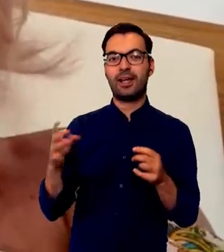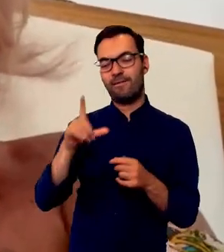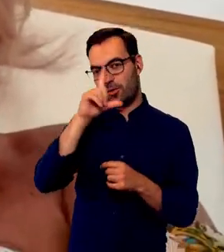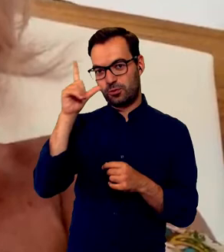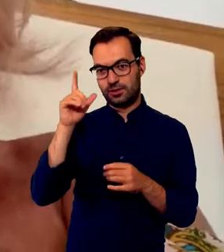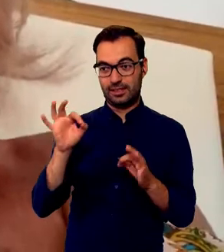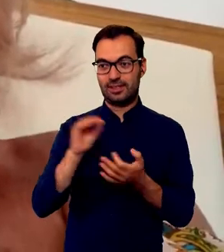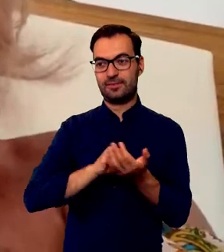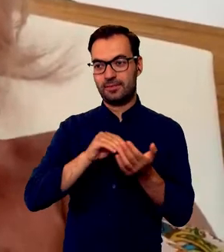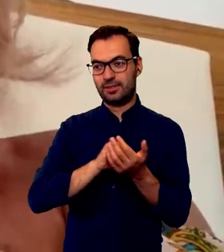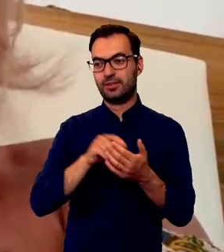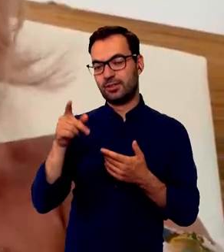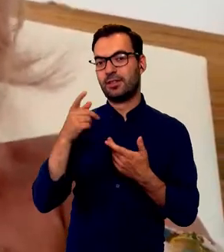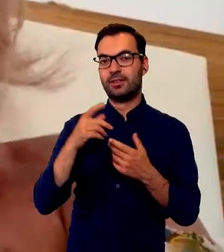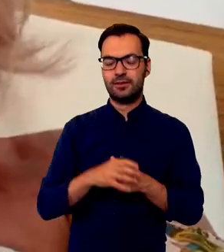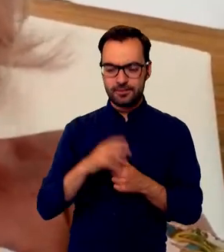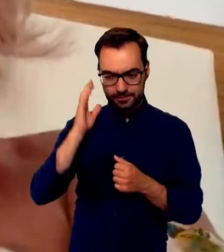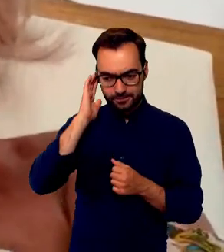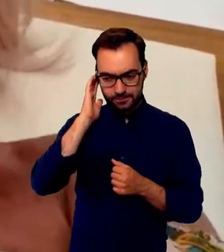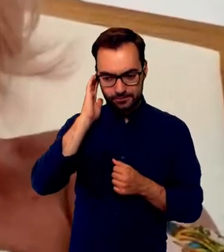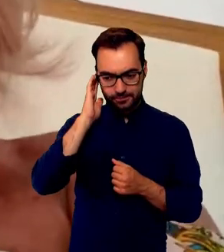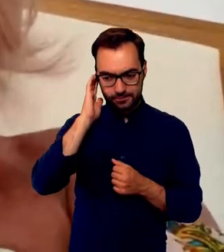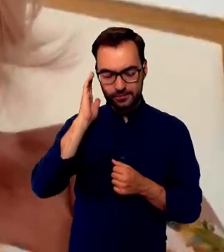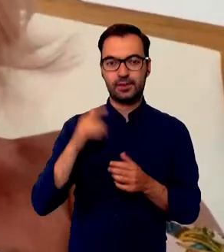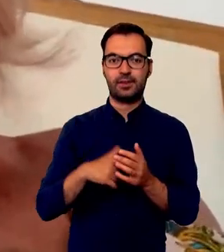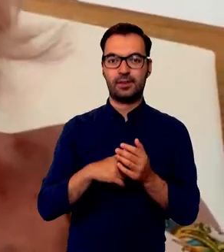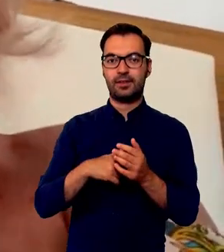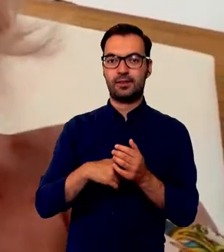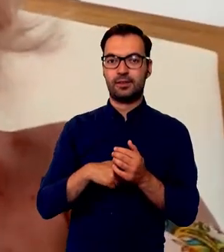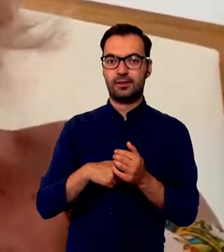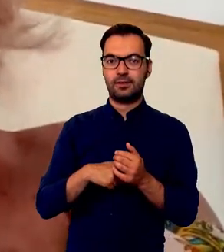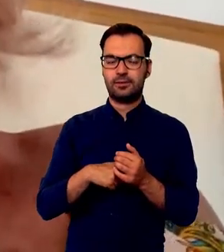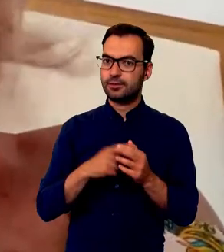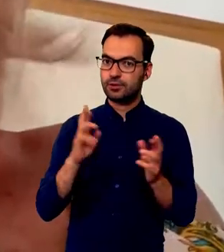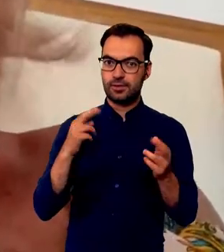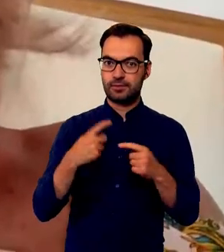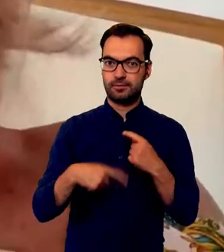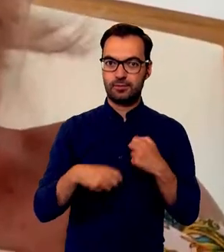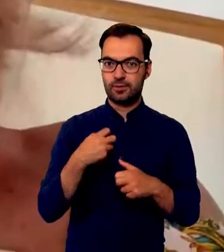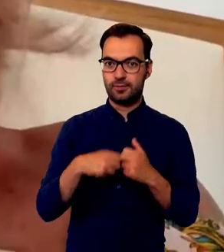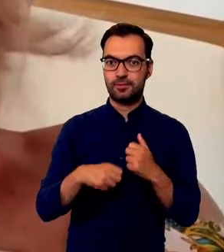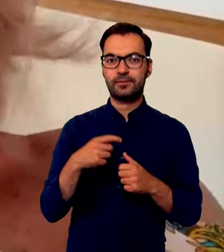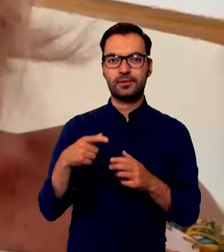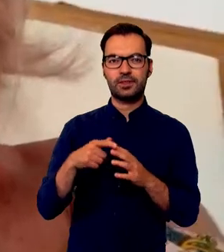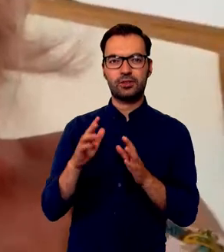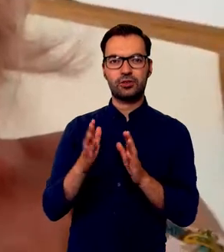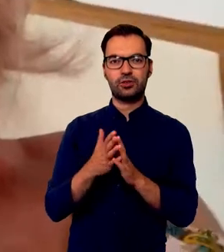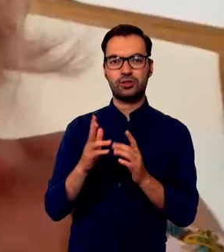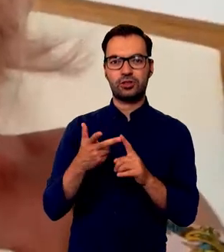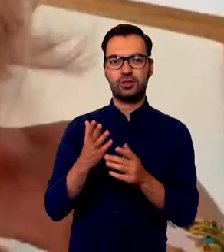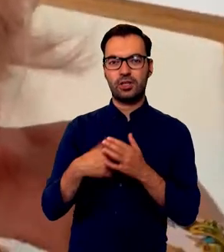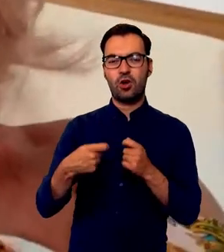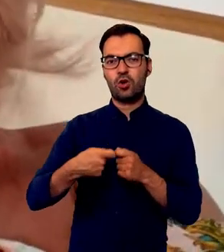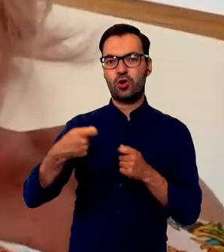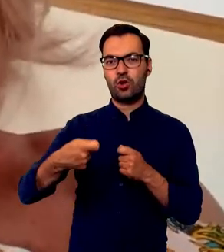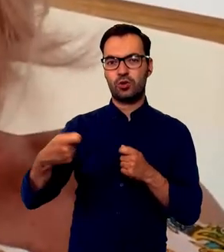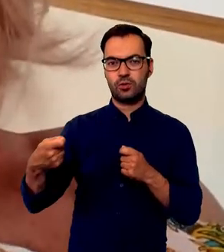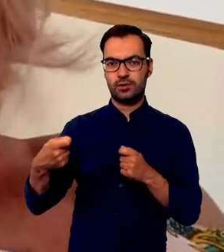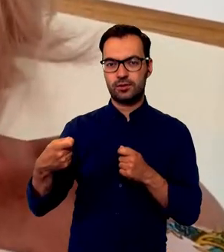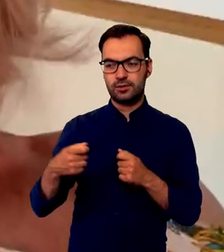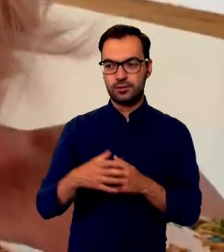którą aktualnie piszę, ponieważ ona nie rozgrywa, jest nas kontynuacją powieści Jakuba